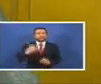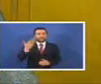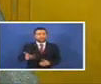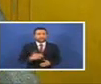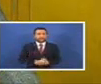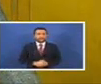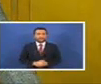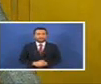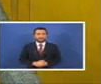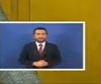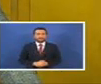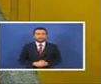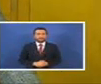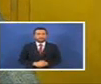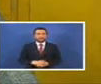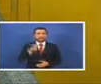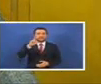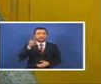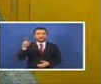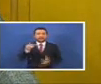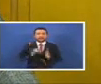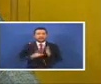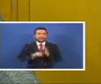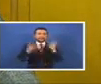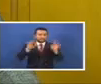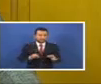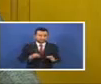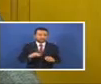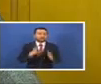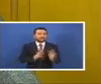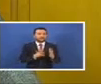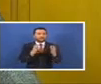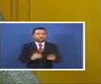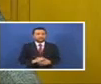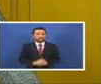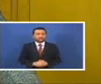sonra Cemre ile başladık, Cemre ile devam edelim.